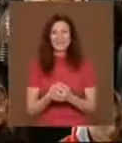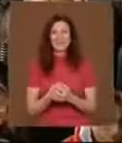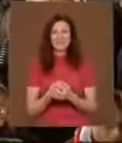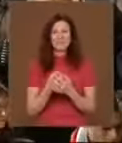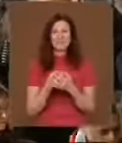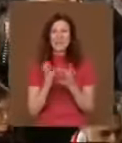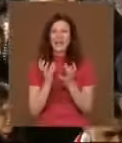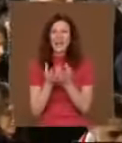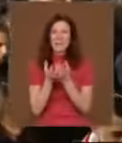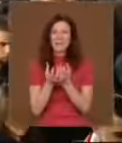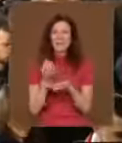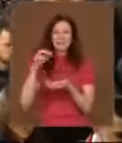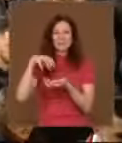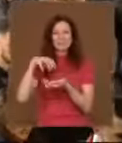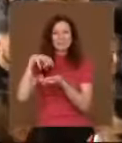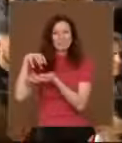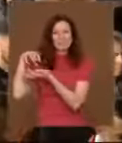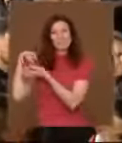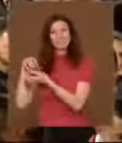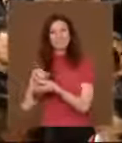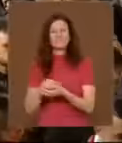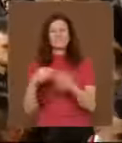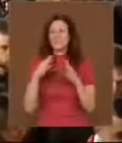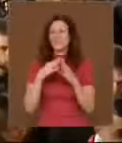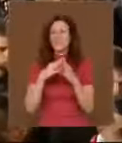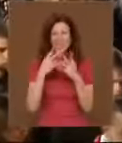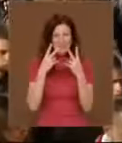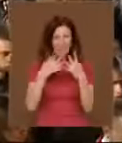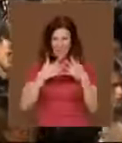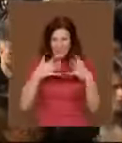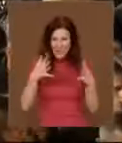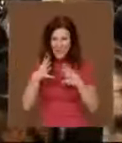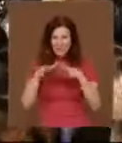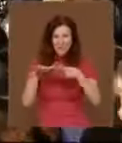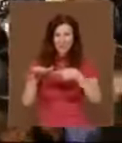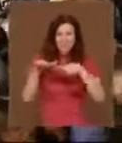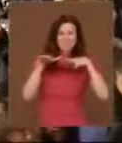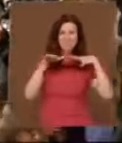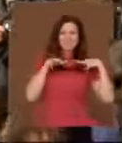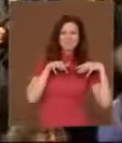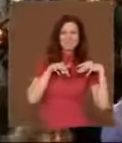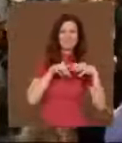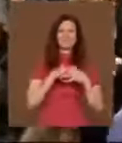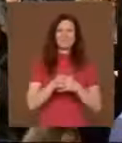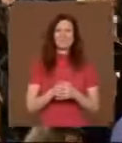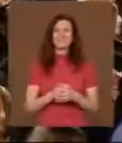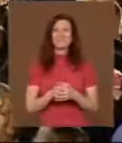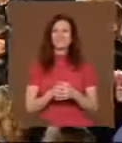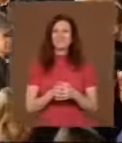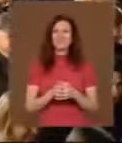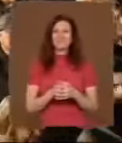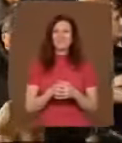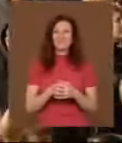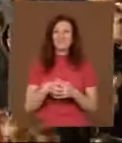лампади. Виждаме какво огромно множество от вярващи християни са се събрали извън